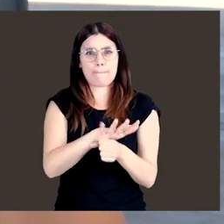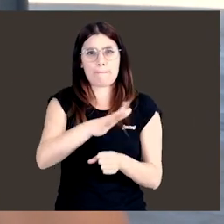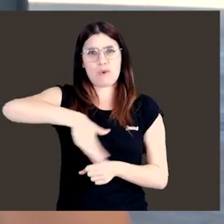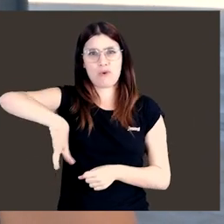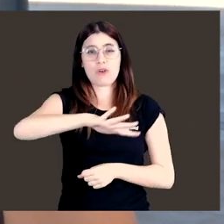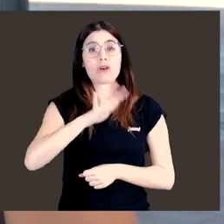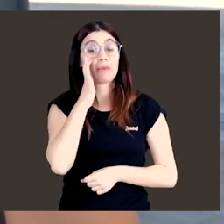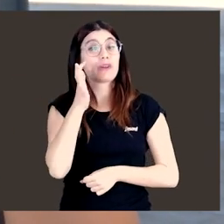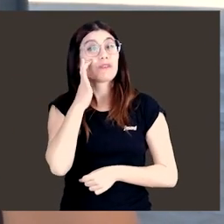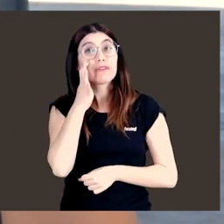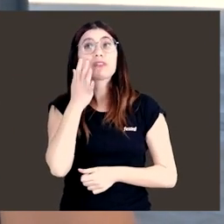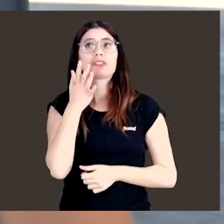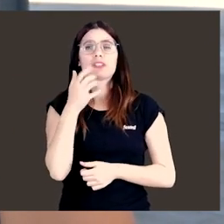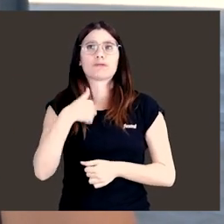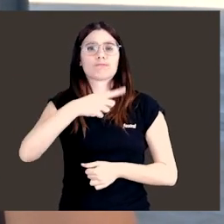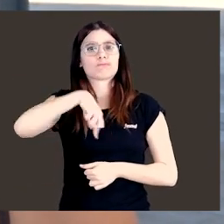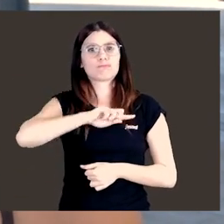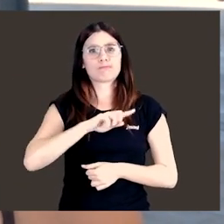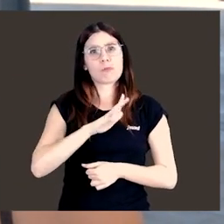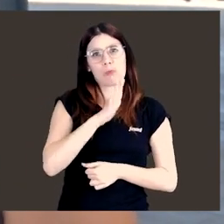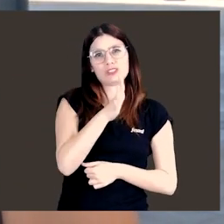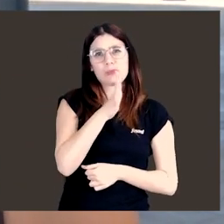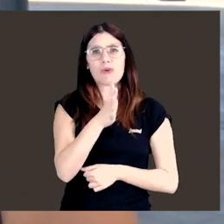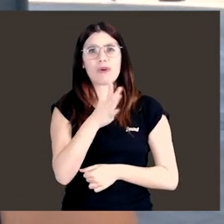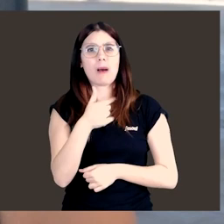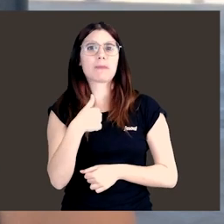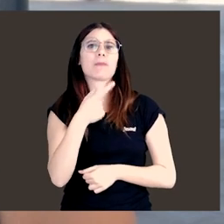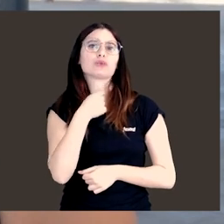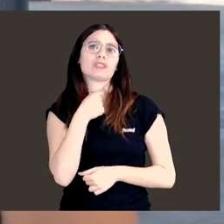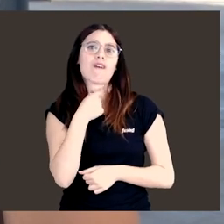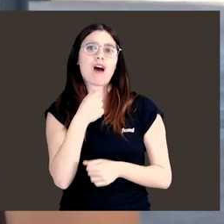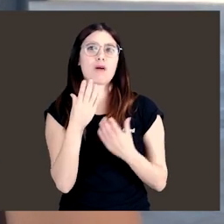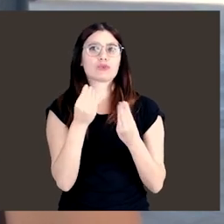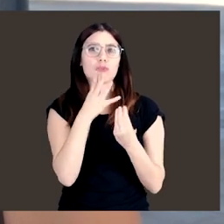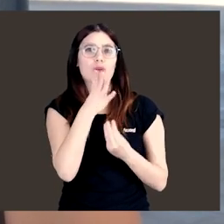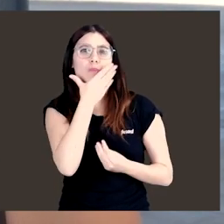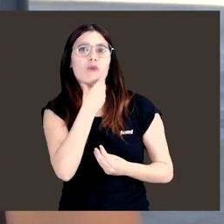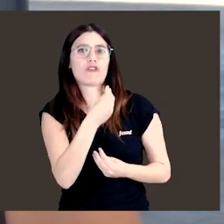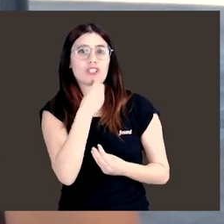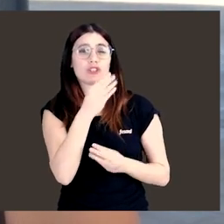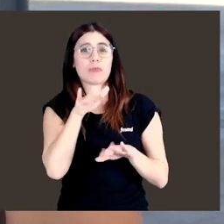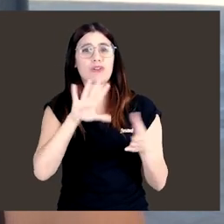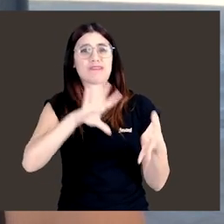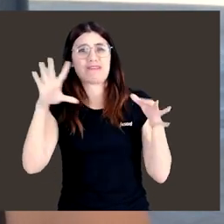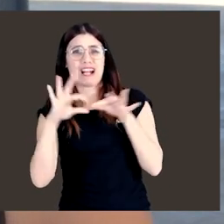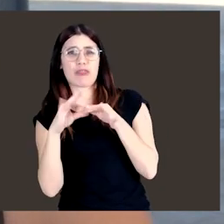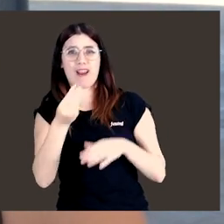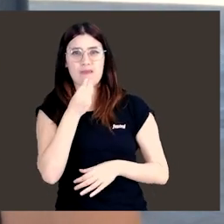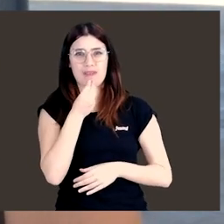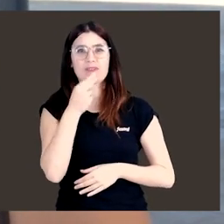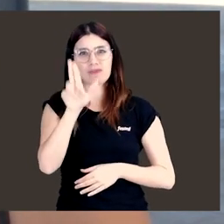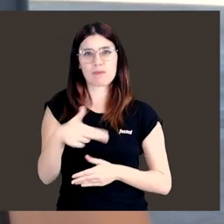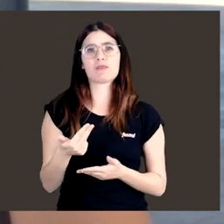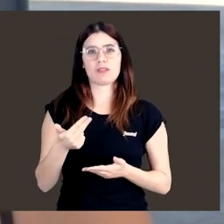relacionar-la molt en el camp, perquè vaig trobar que era un motiu que m'agradava molt, perquè era molt bonic, perquè al final